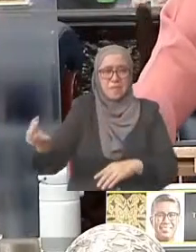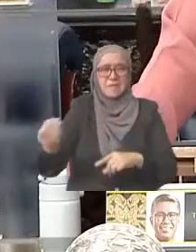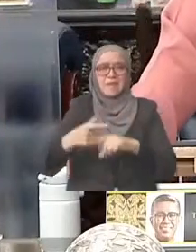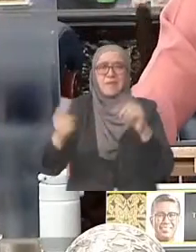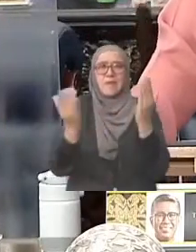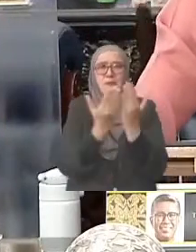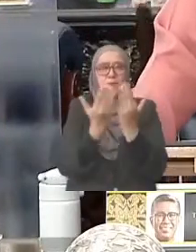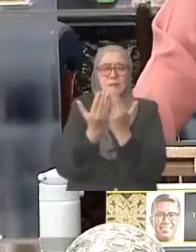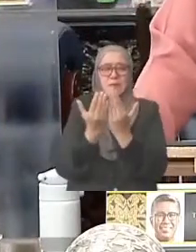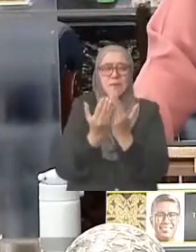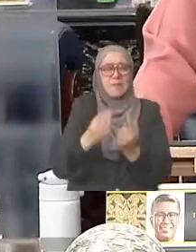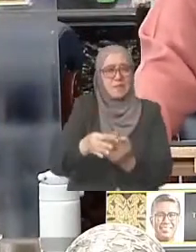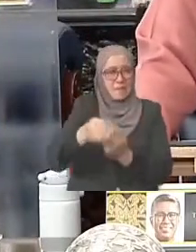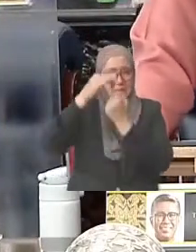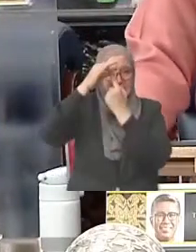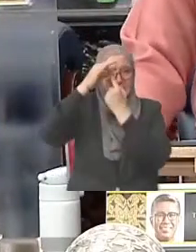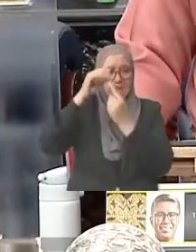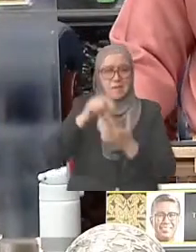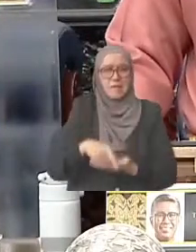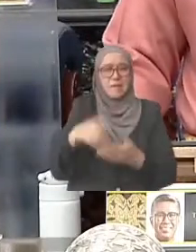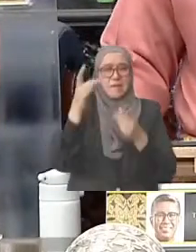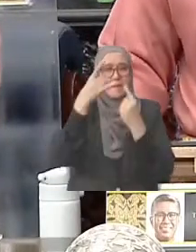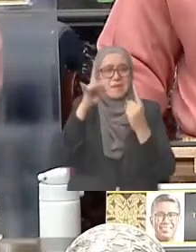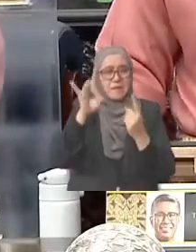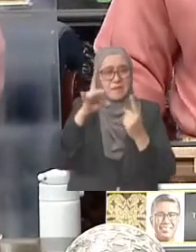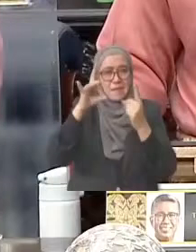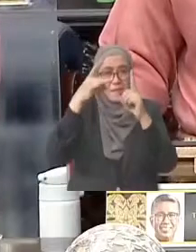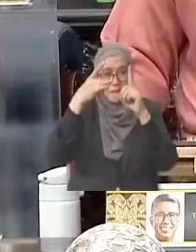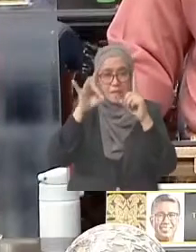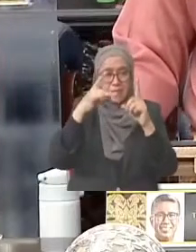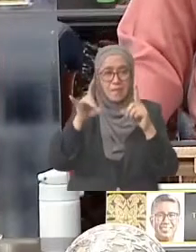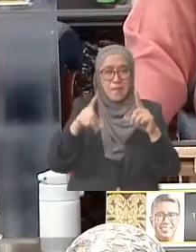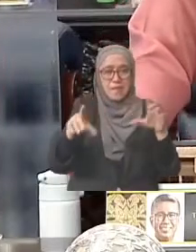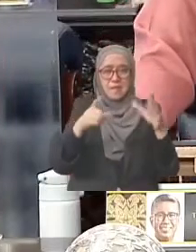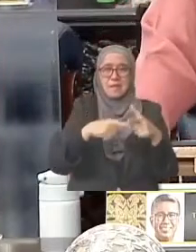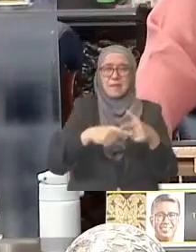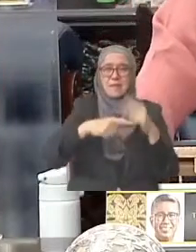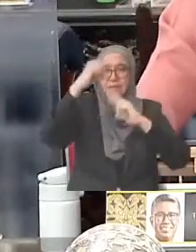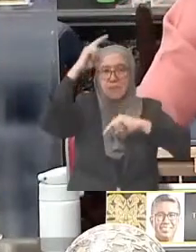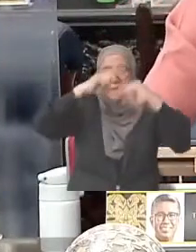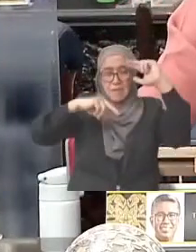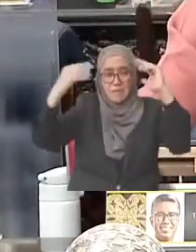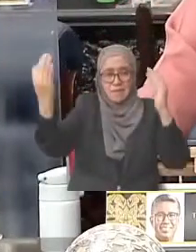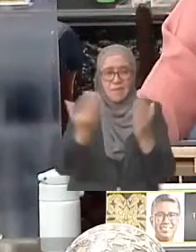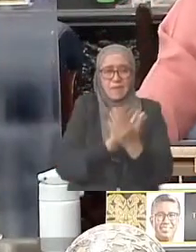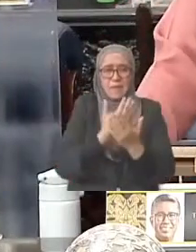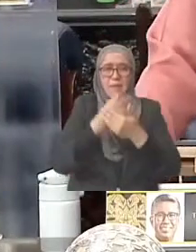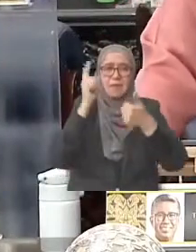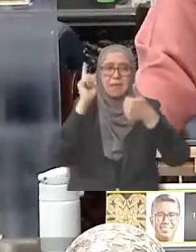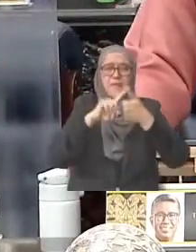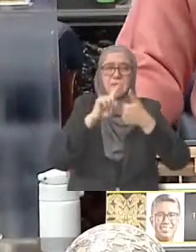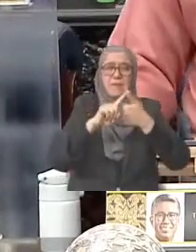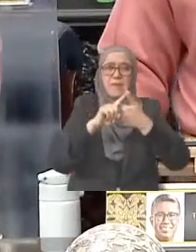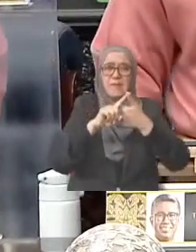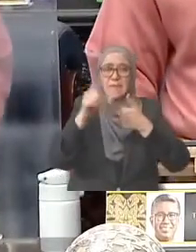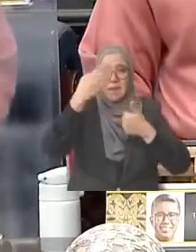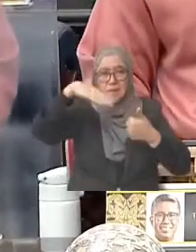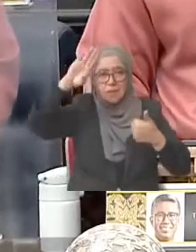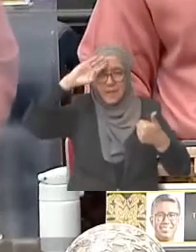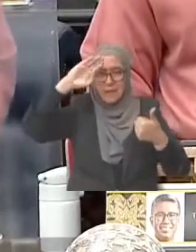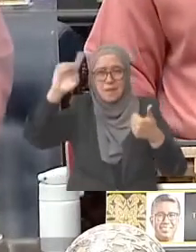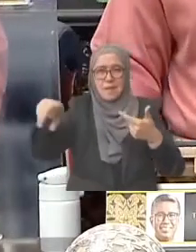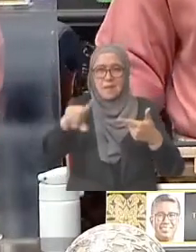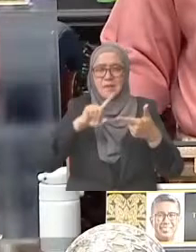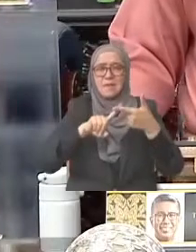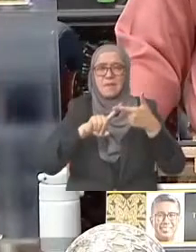Selain itu sebanyak delapan buah blog baru pendidikan khas turut dibina antaranya di SMP tuanku Lailatul Syahrini Perlis